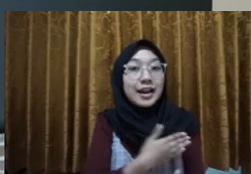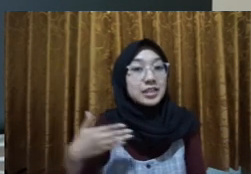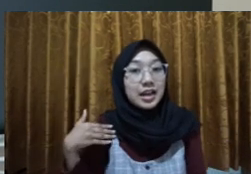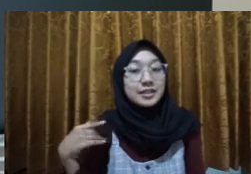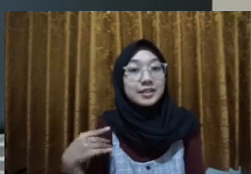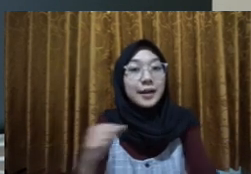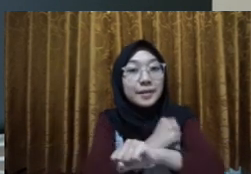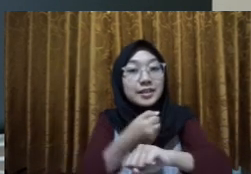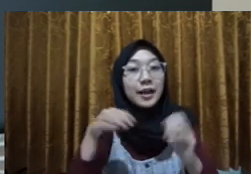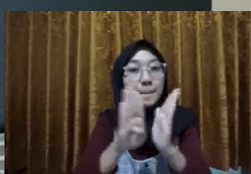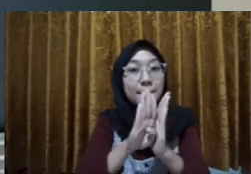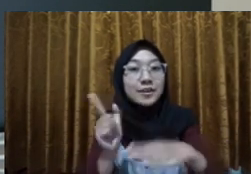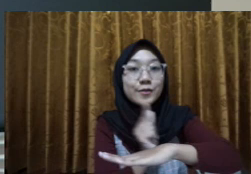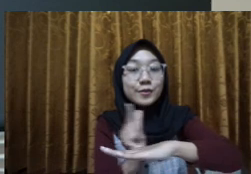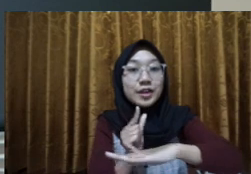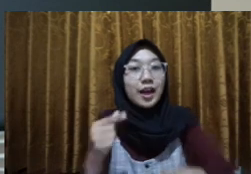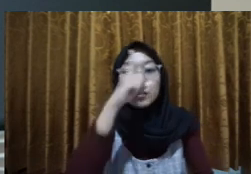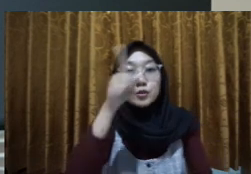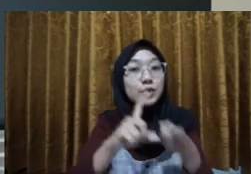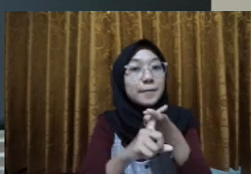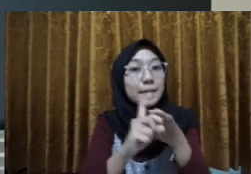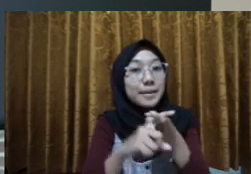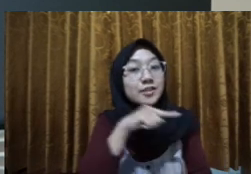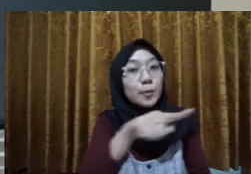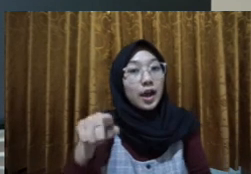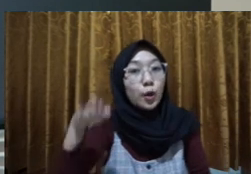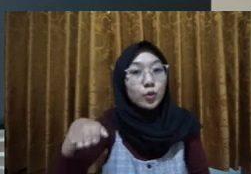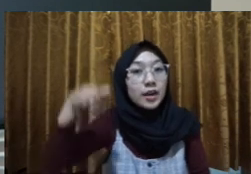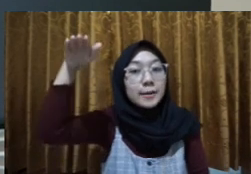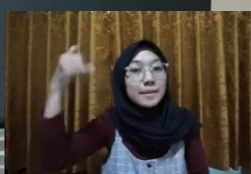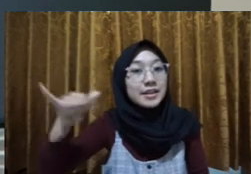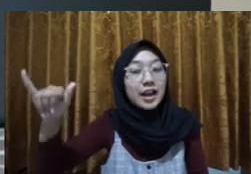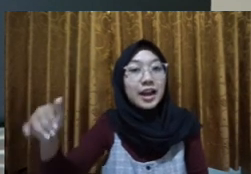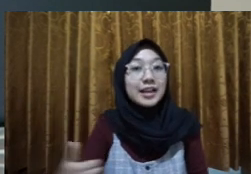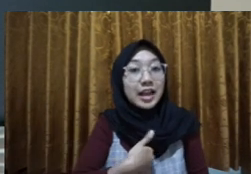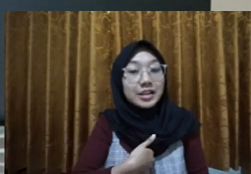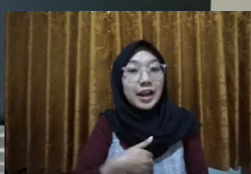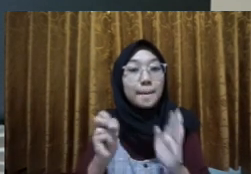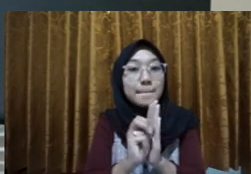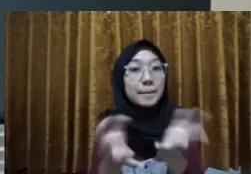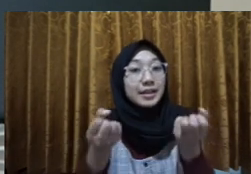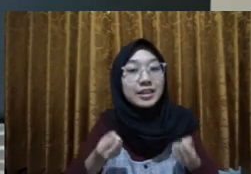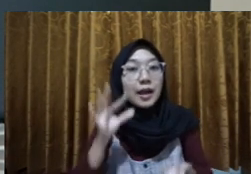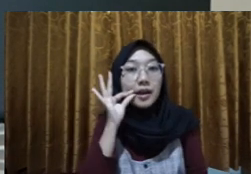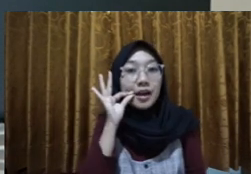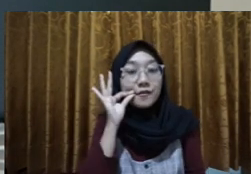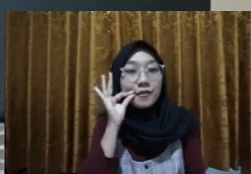berguna untuk teman-teman semua. Kurang lebihnya saya minta maaf. Sampai jumpa kembali di